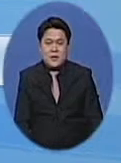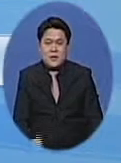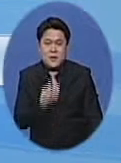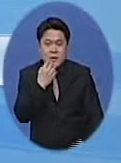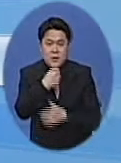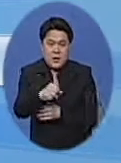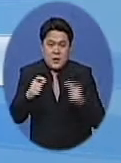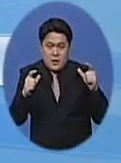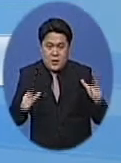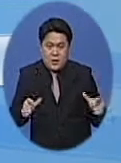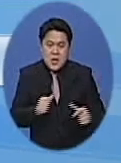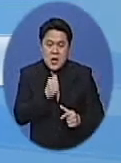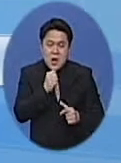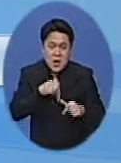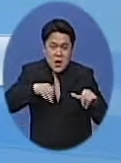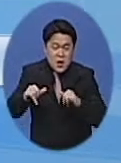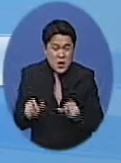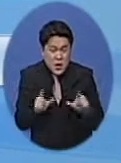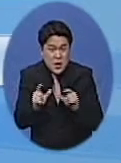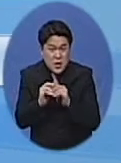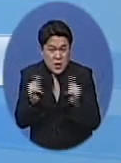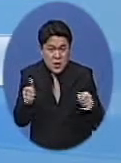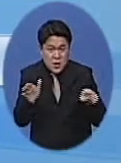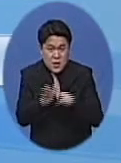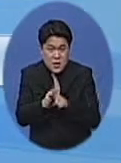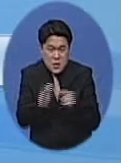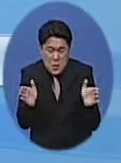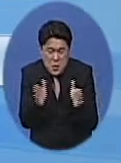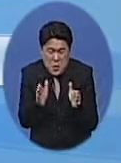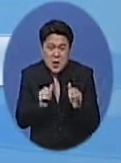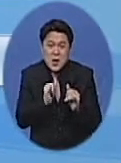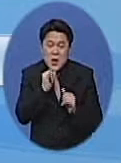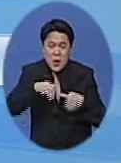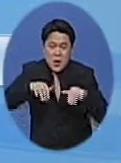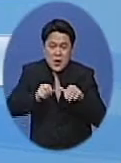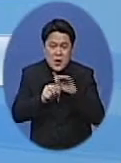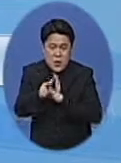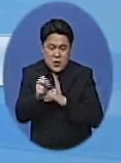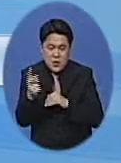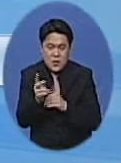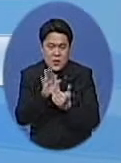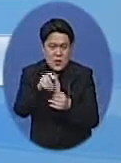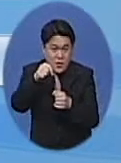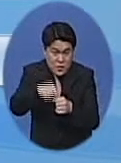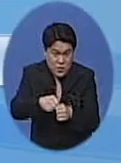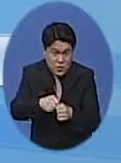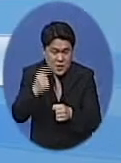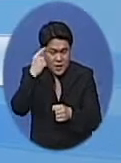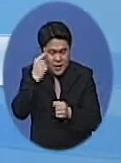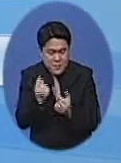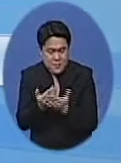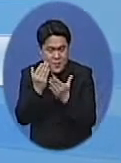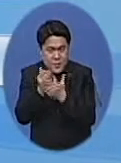서울 종로구가 노숙인을 위한 쪽방 거리 노숙 탈출 과정과 노숙인 사전 예방을 위한 생각 지움 과정으로